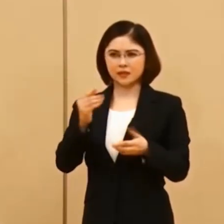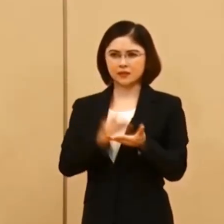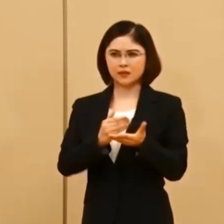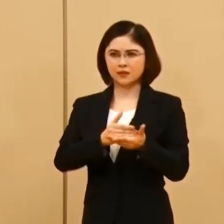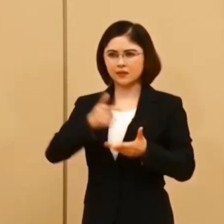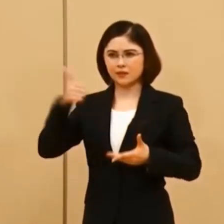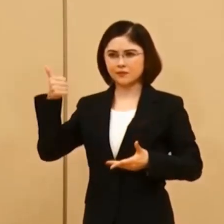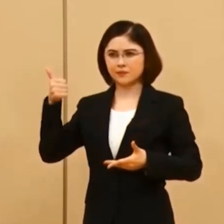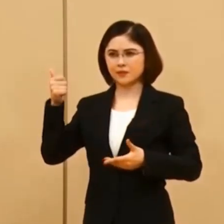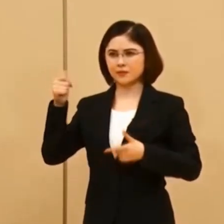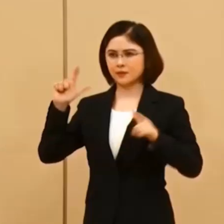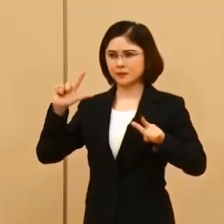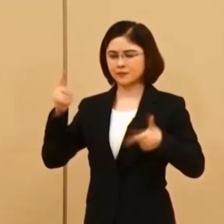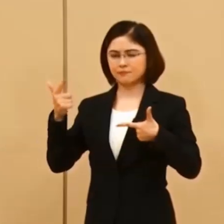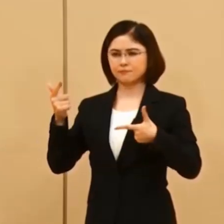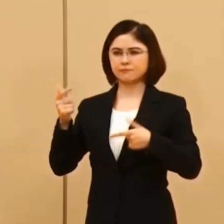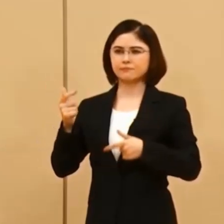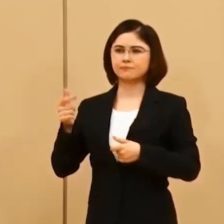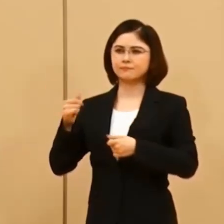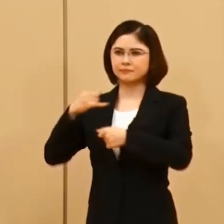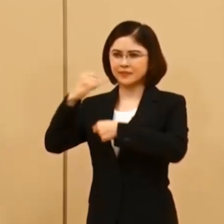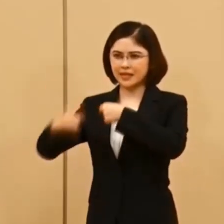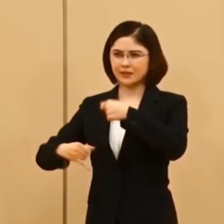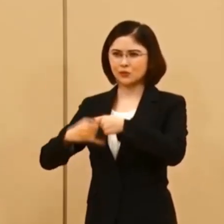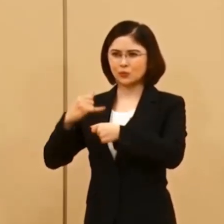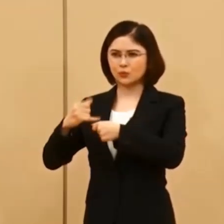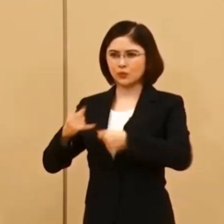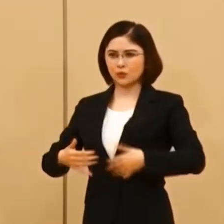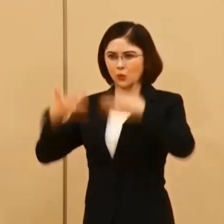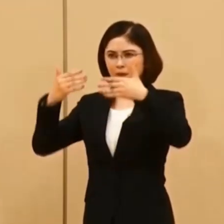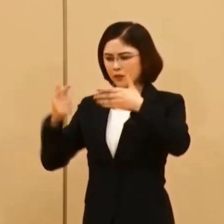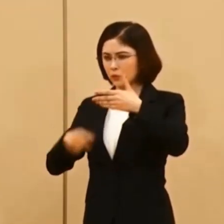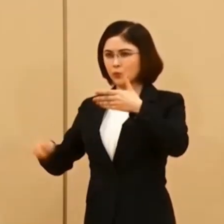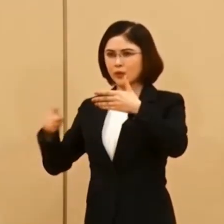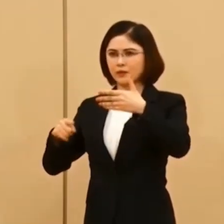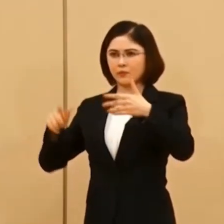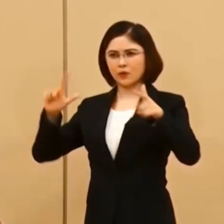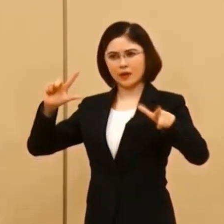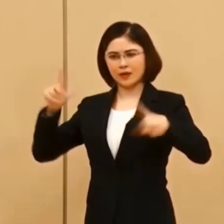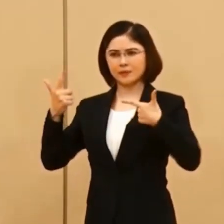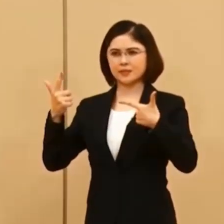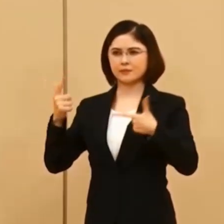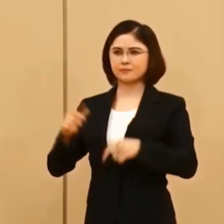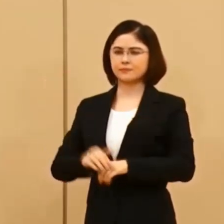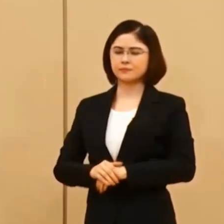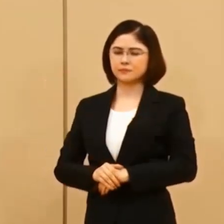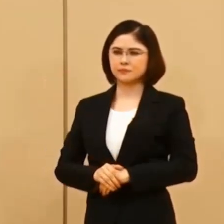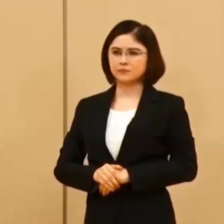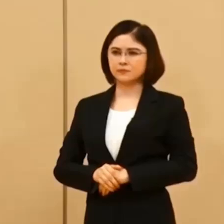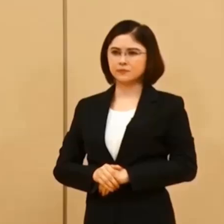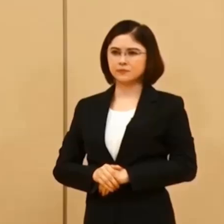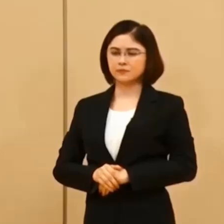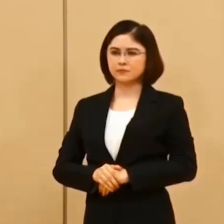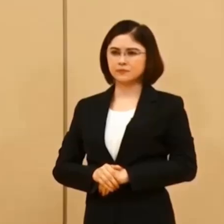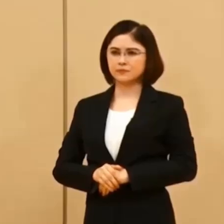はありませんネットのコメント欄でもありません